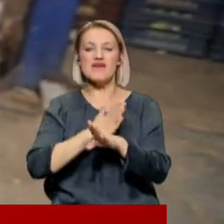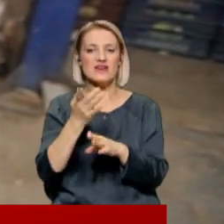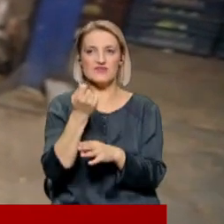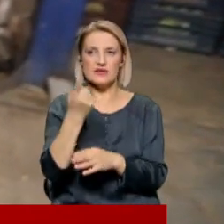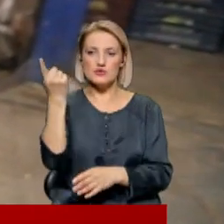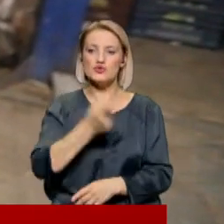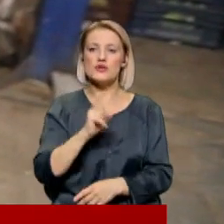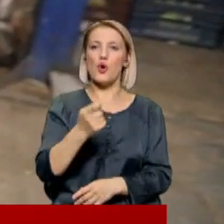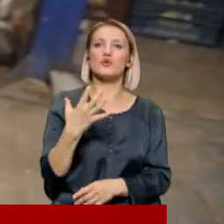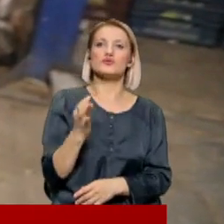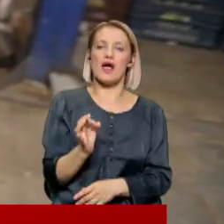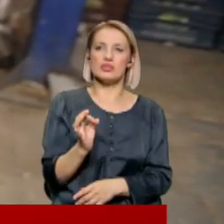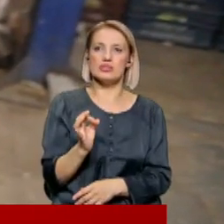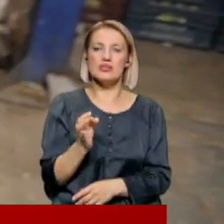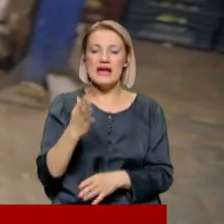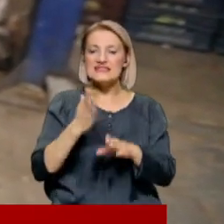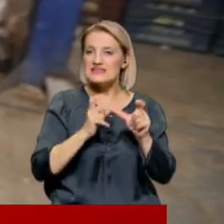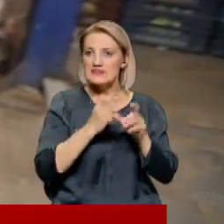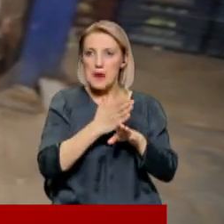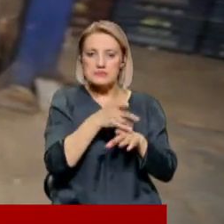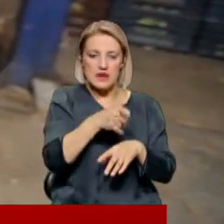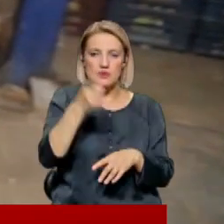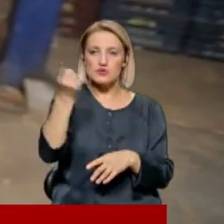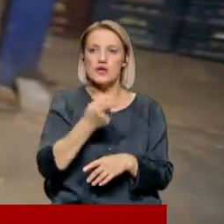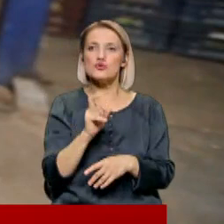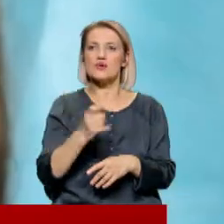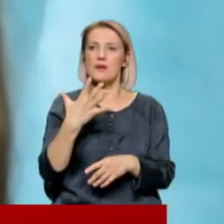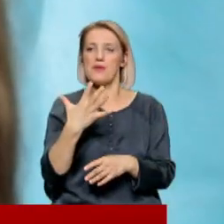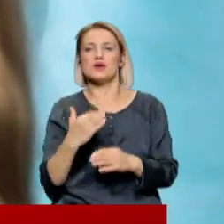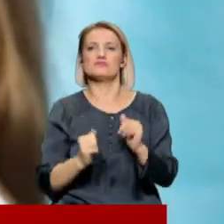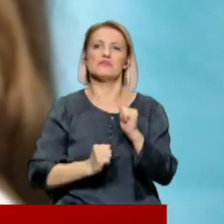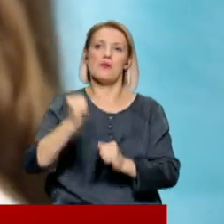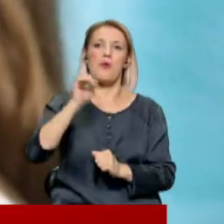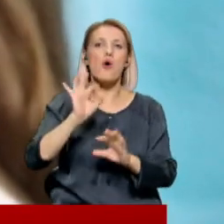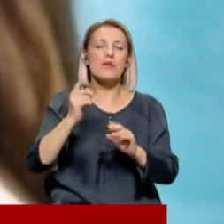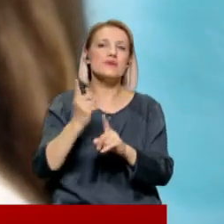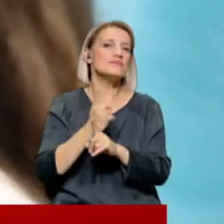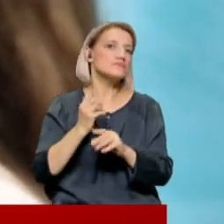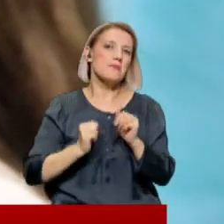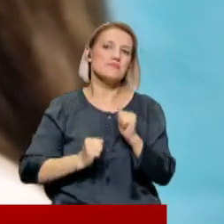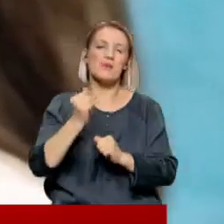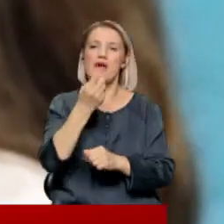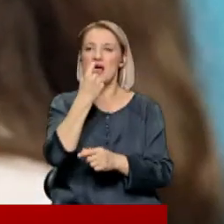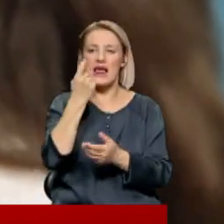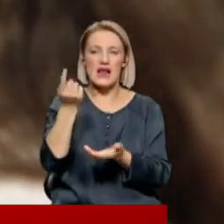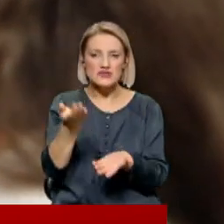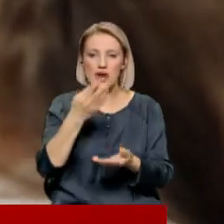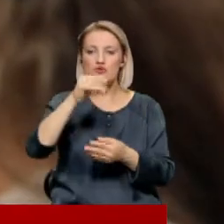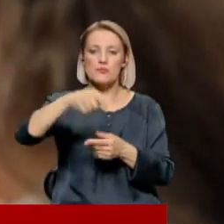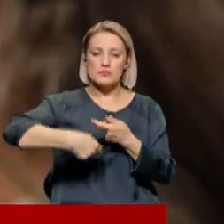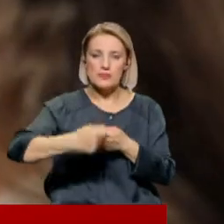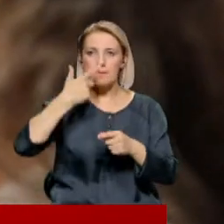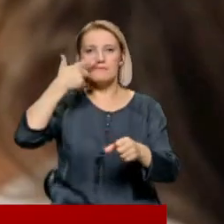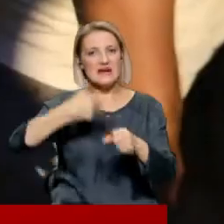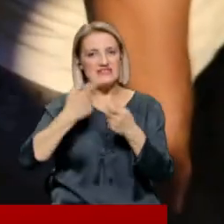fiyatı %90, sebzenin fiyatı %95 oranında arttı. Öyle bir artış oldu da bunun yanında ilaç fiyatları, gübre fiyatları,